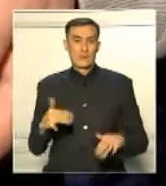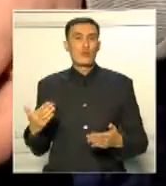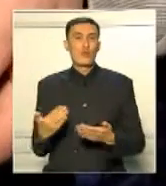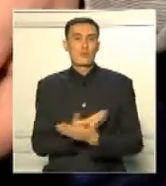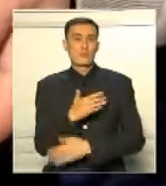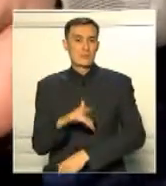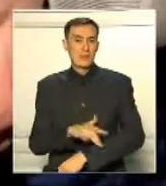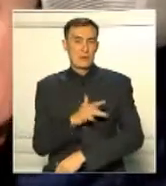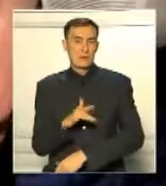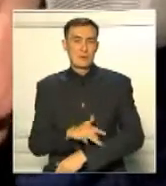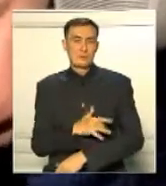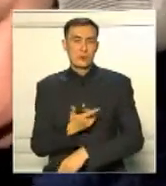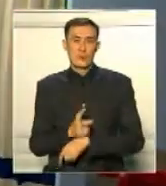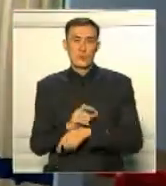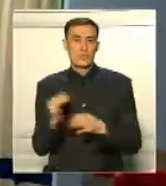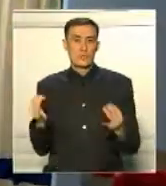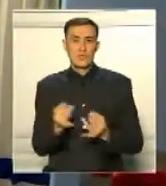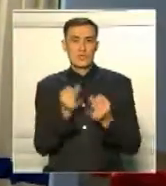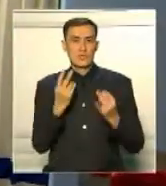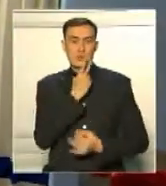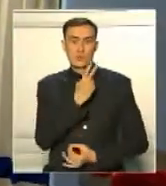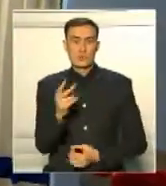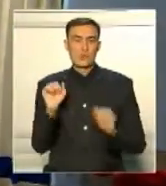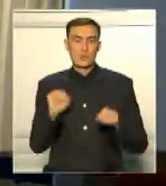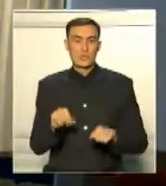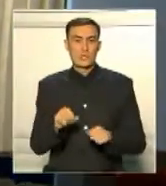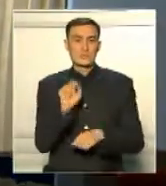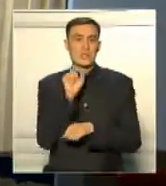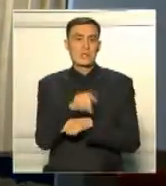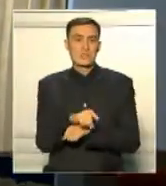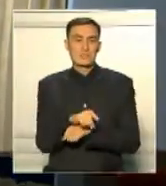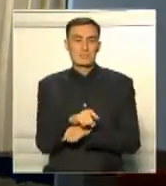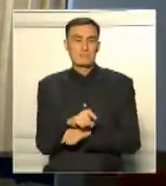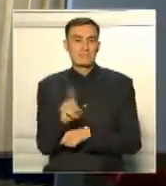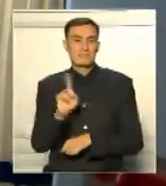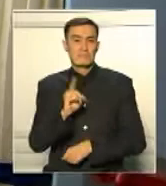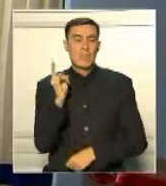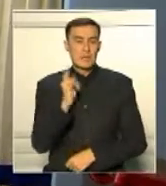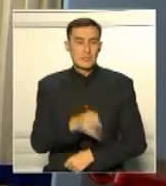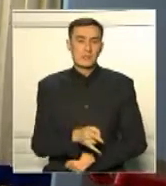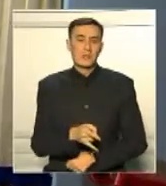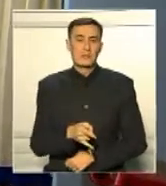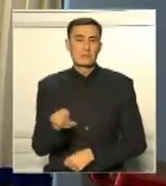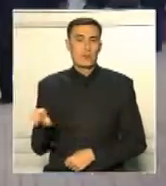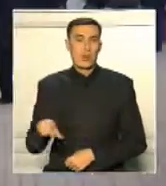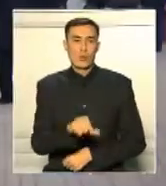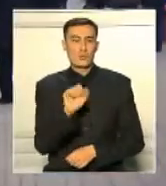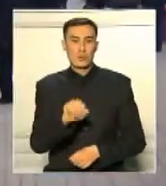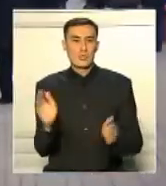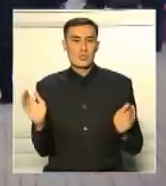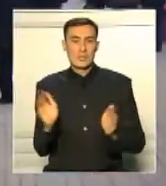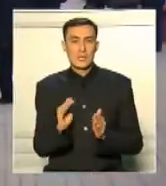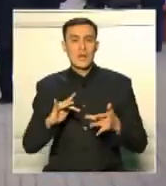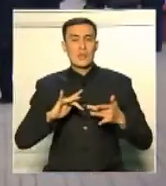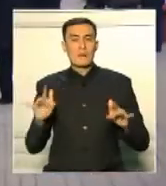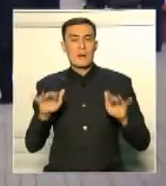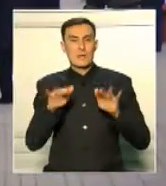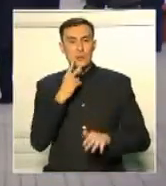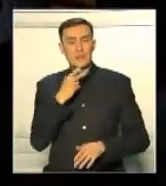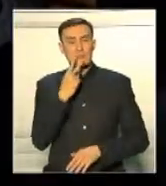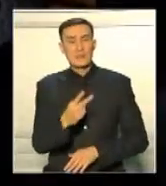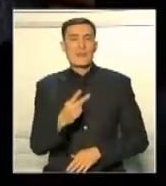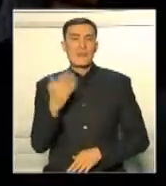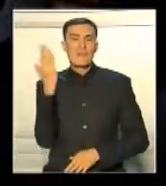сервисом. Вот так интересно. Сейчас вот смотрю, здесь можно такси заказывать. Фильмы смотреть, дорогу сократить вот так. На портале можно посмотреть